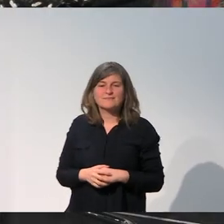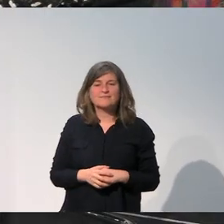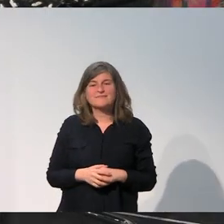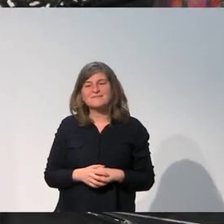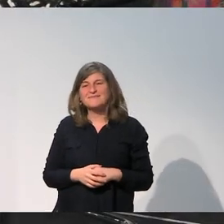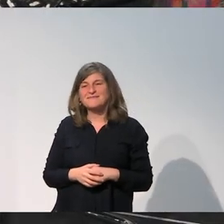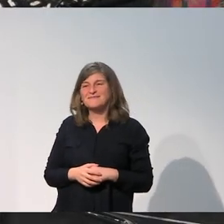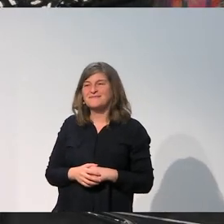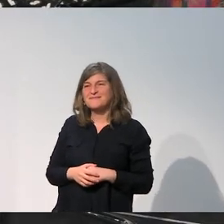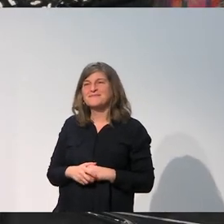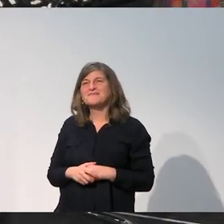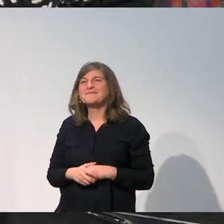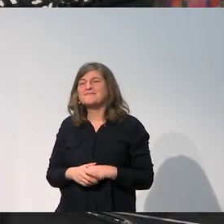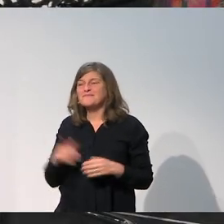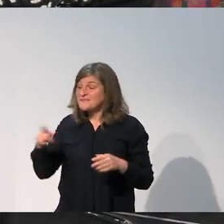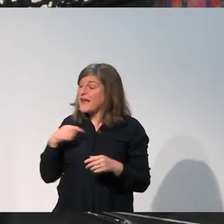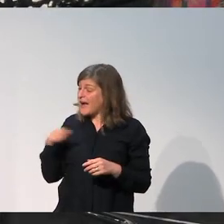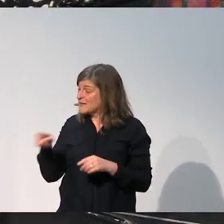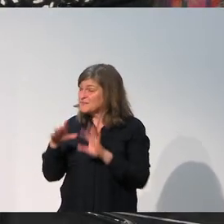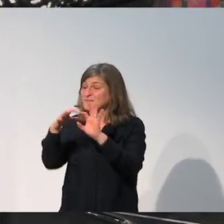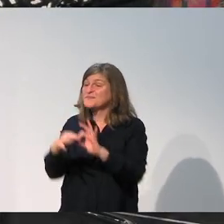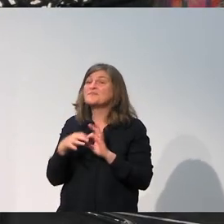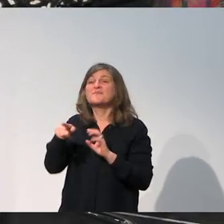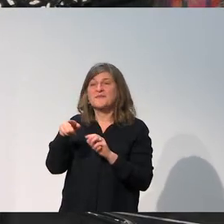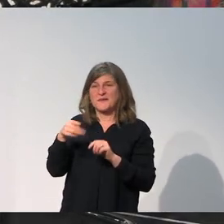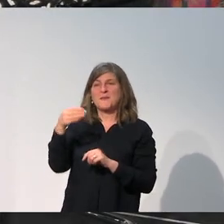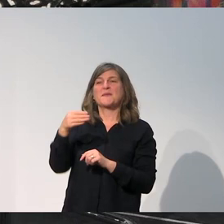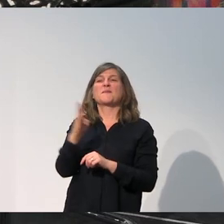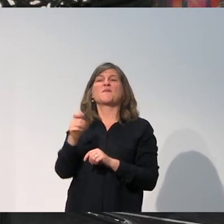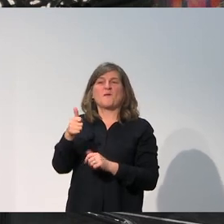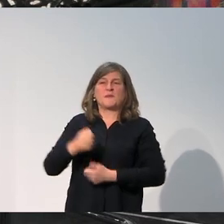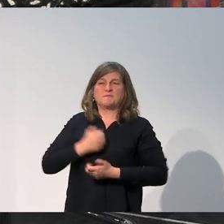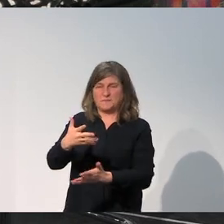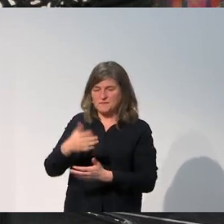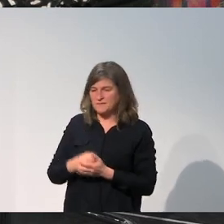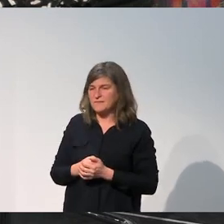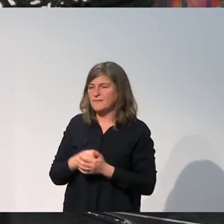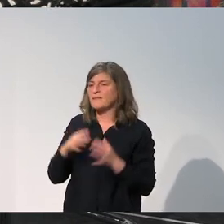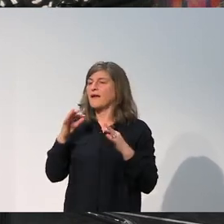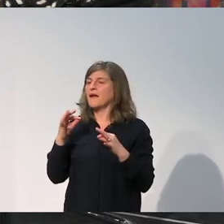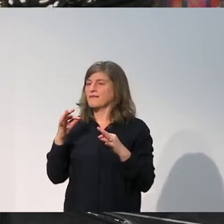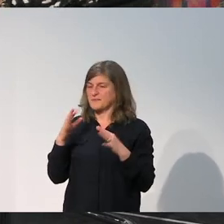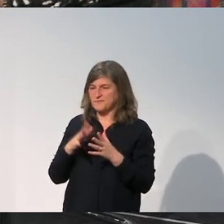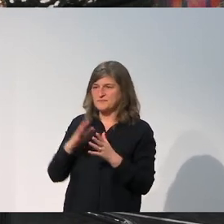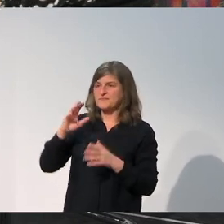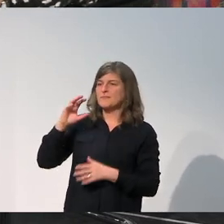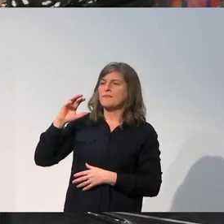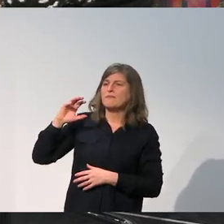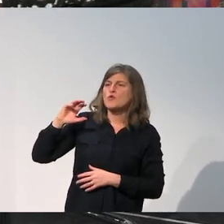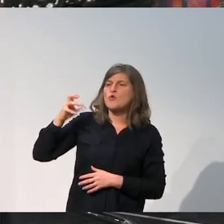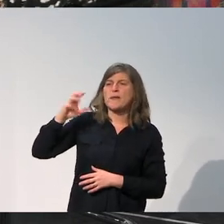Et je rebondis sur ce que vous disiez, Miguel Bonnefoy, c'est par rapport au fait que la philosophie, enfin la lumière du